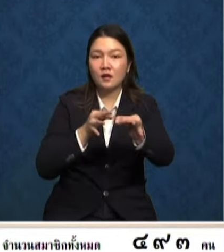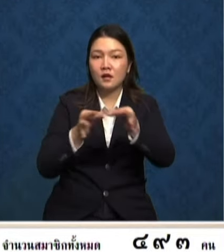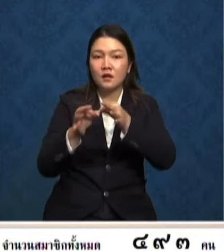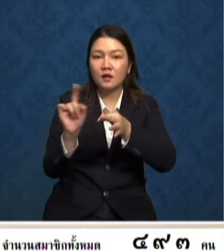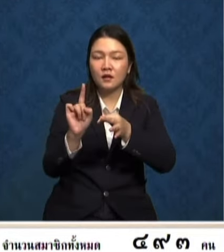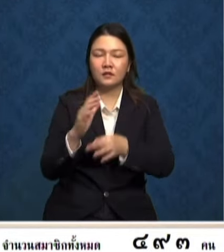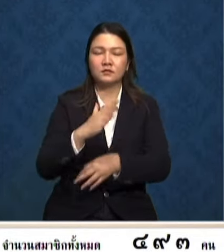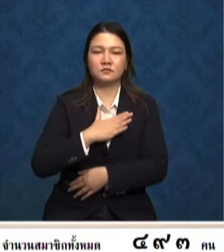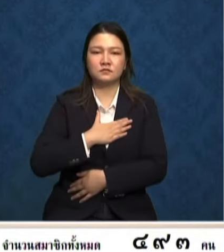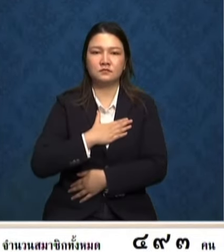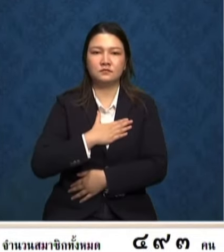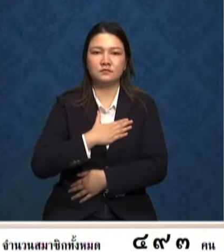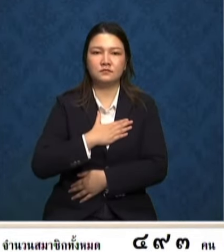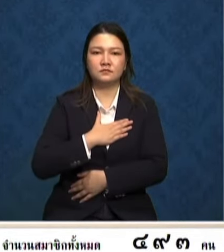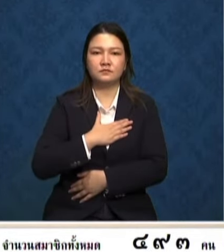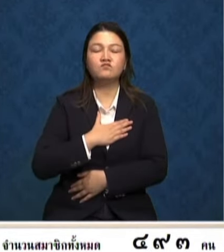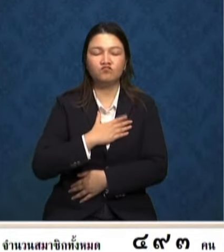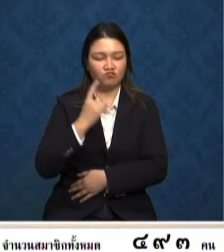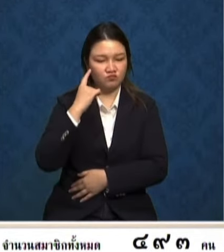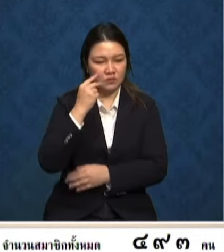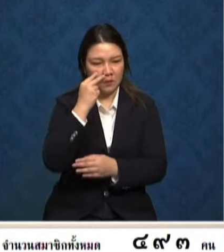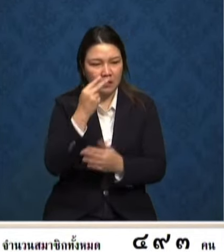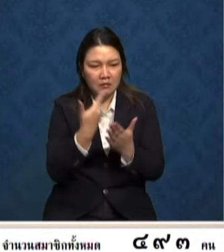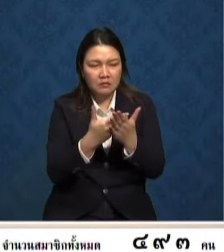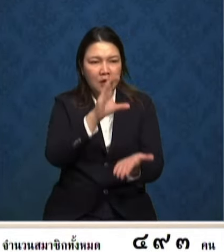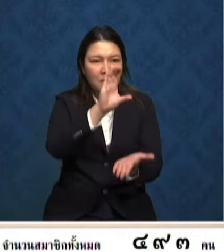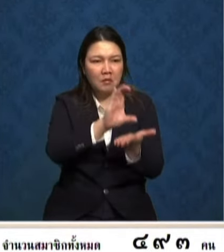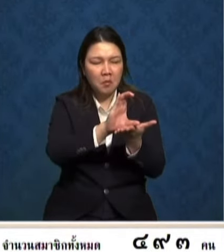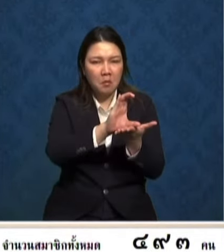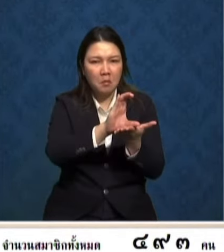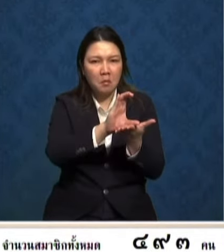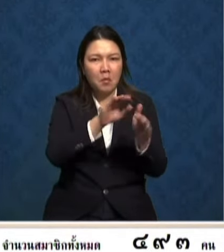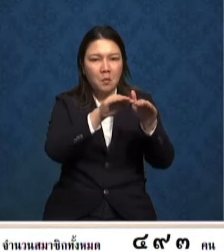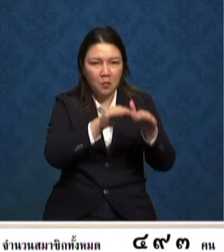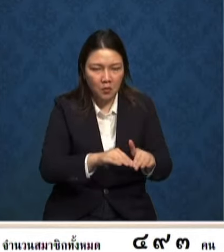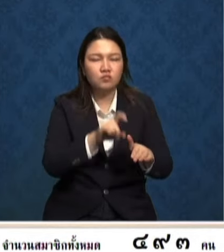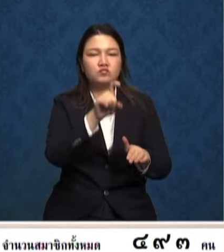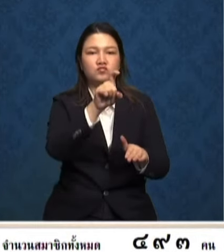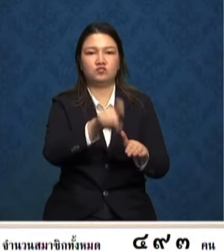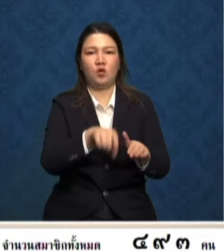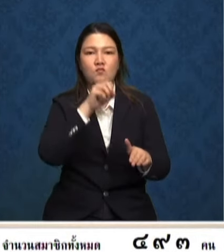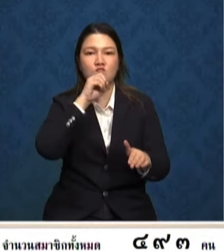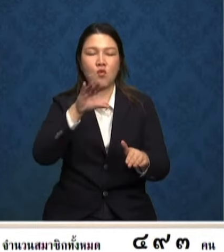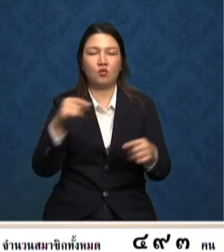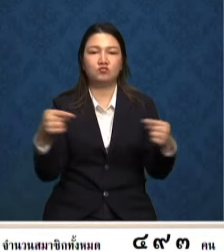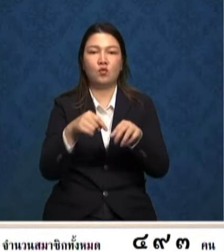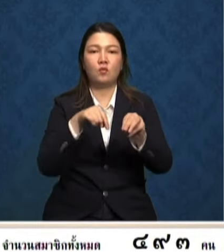ที่ผมเสนอตัดลดวงเงินงบประมาณรายจ่ายในมาต